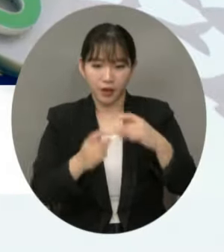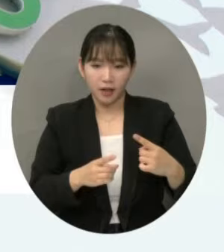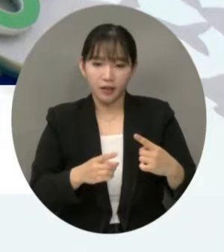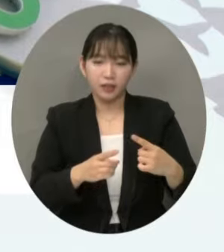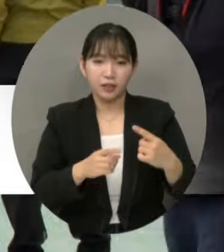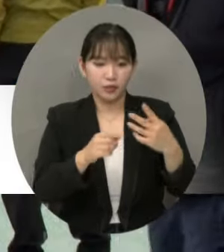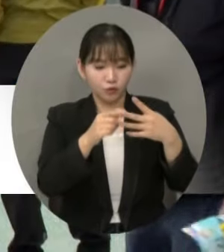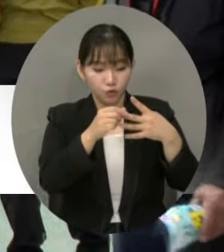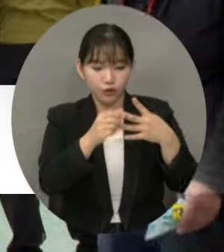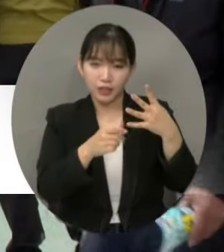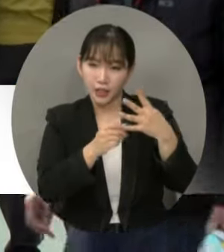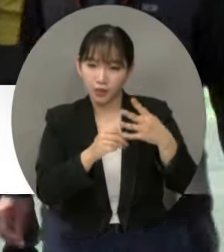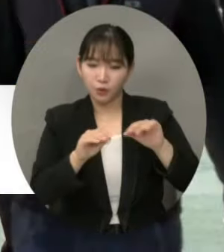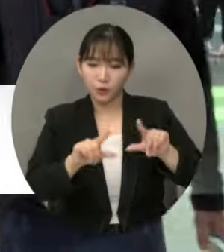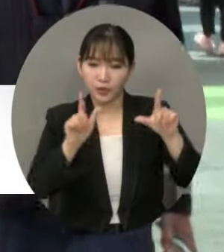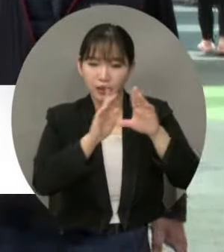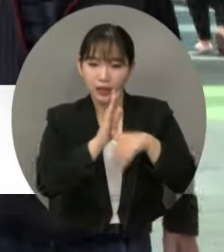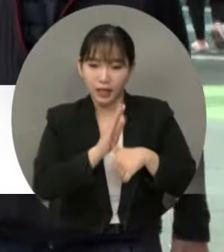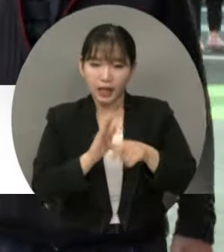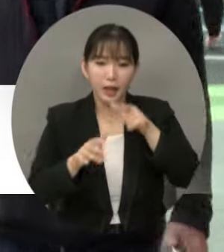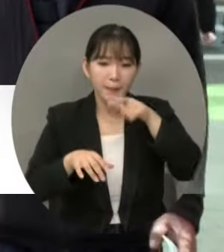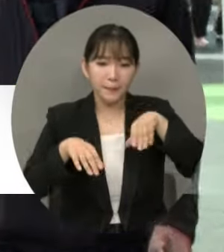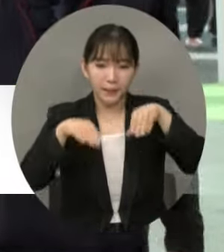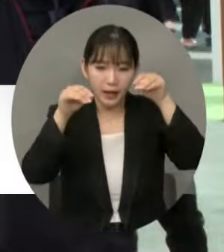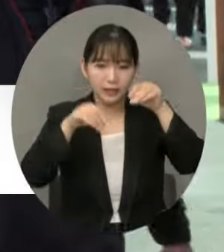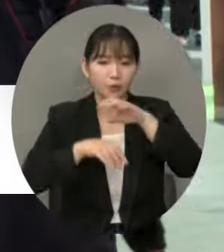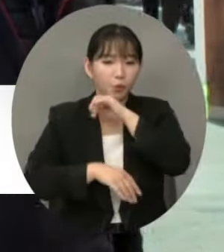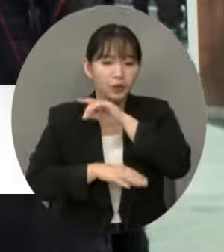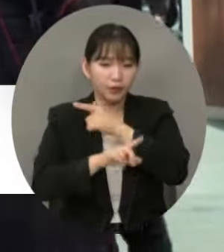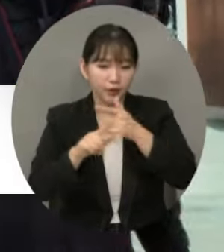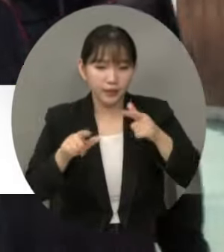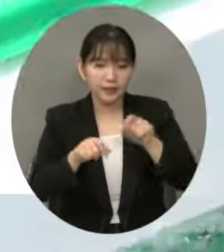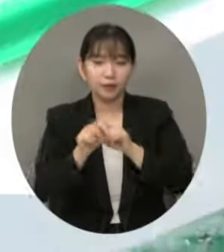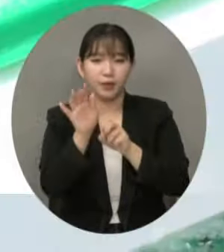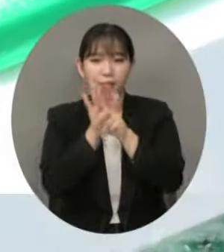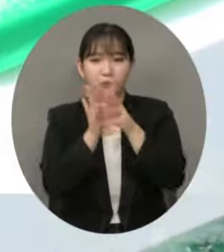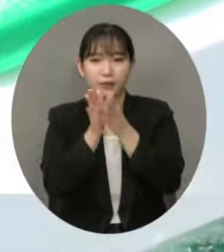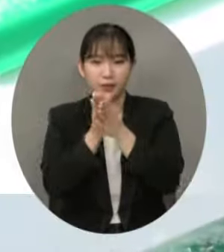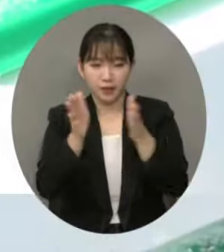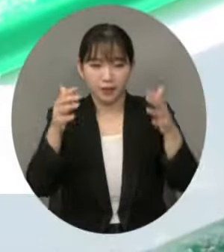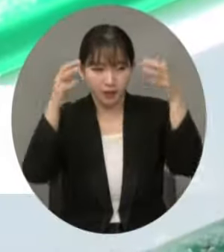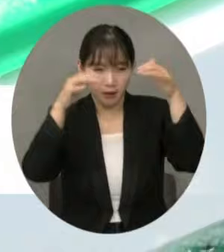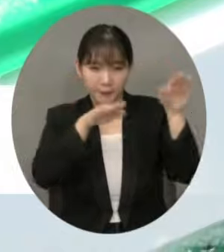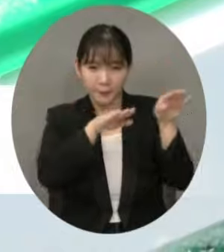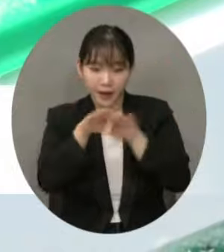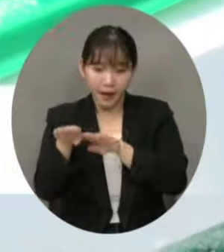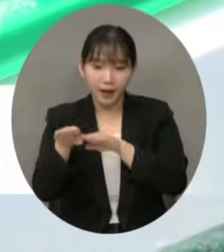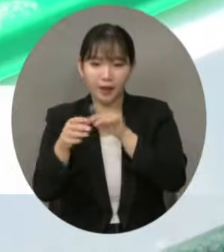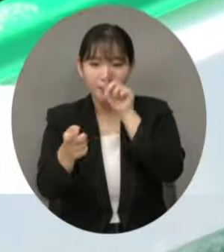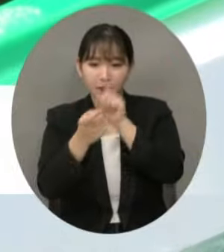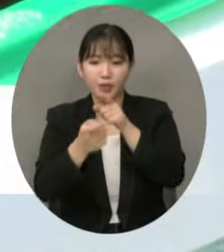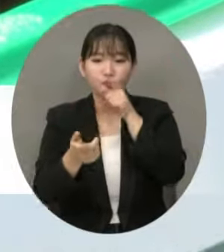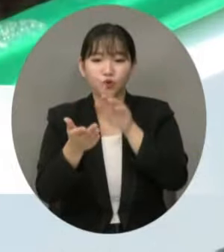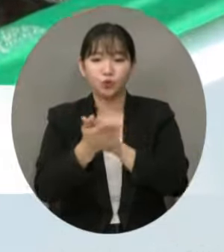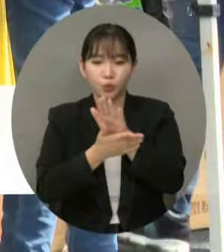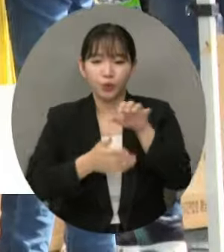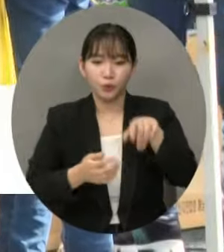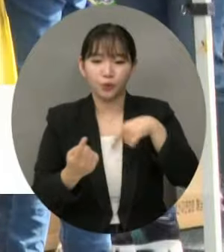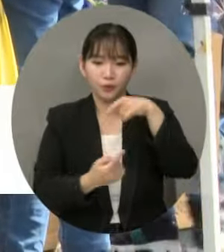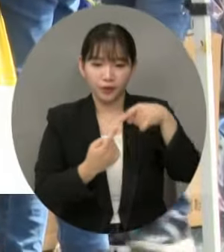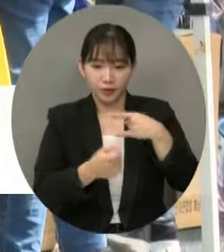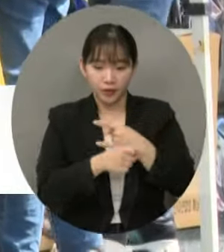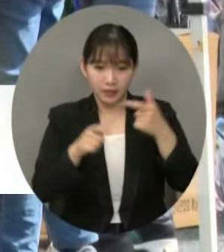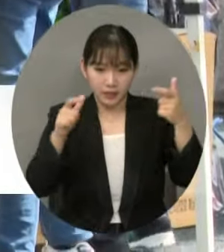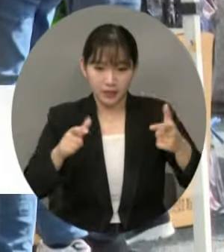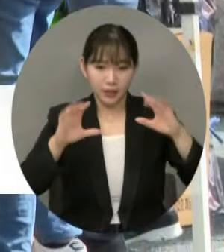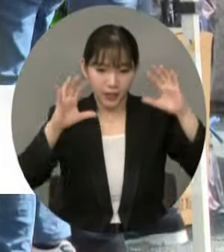주와 넷째 주 토요일에 건어물 특별 경매를 엽니다. 또 여름방학을 맞아 육상 물놀이 시설을 운영하고 지역